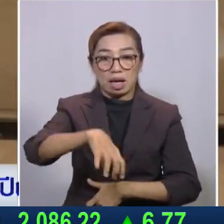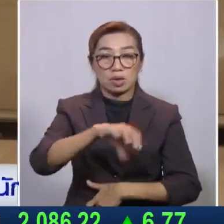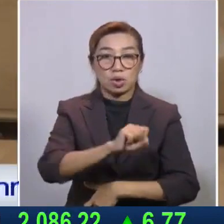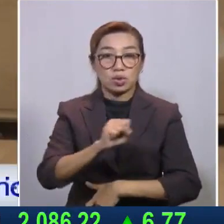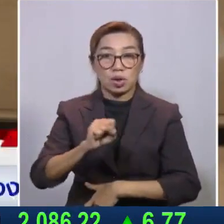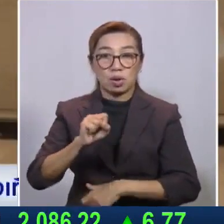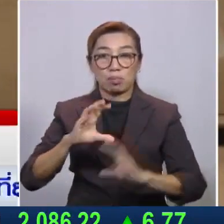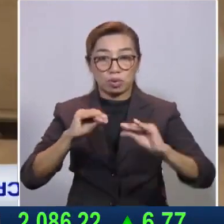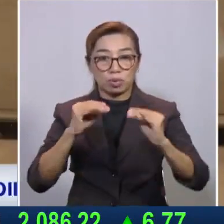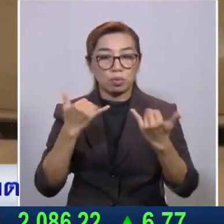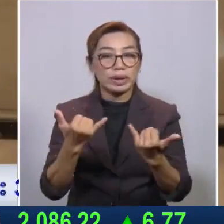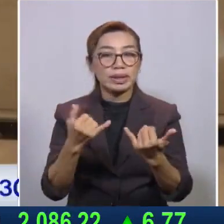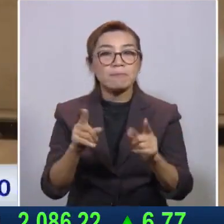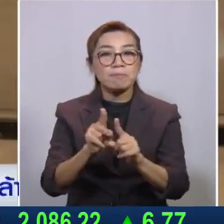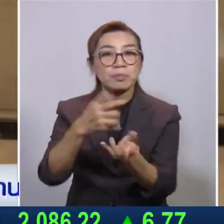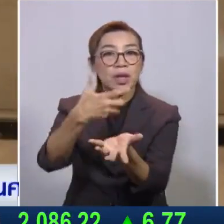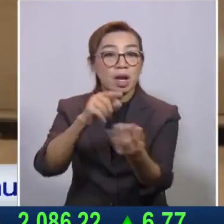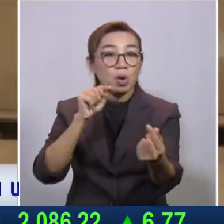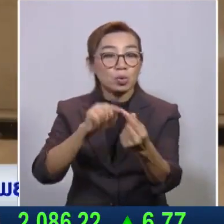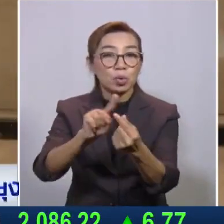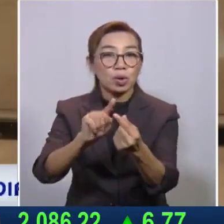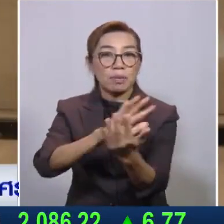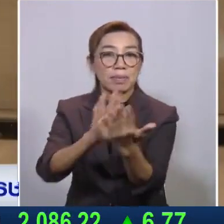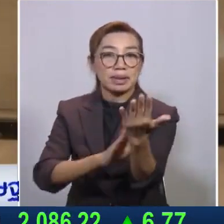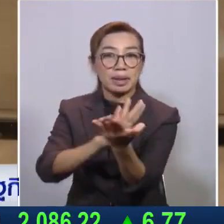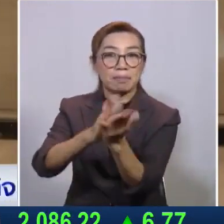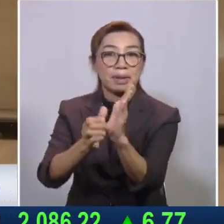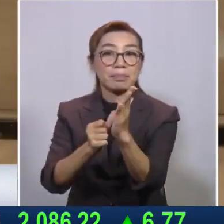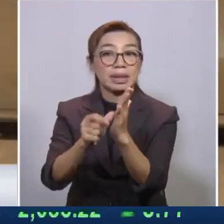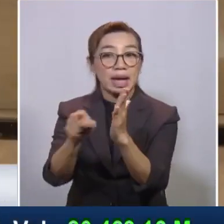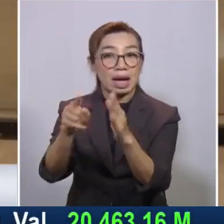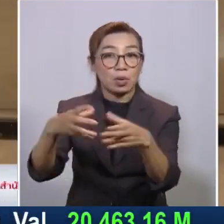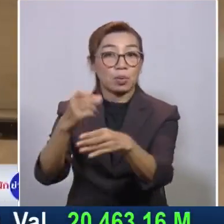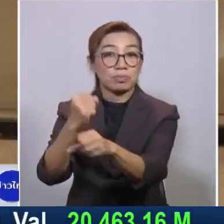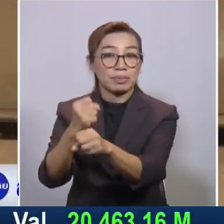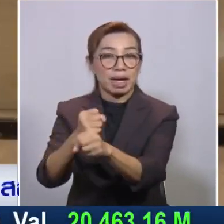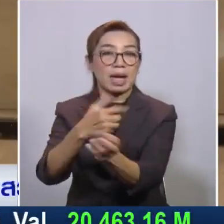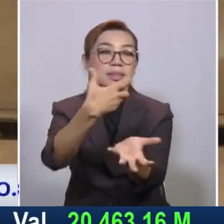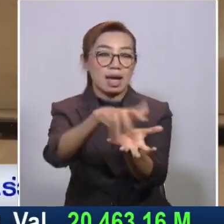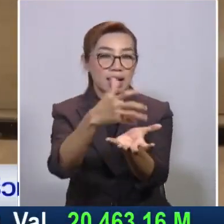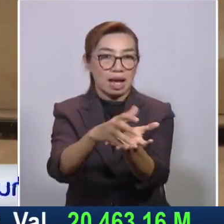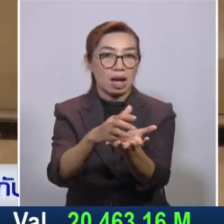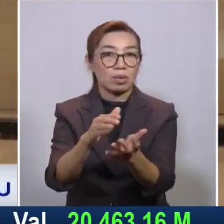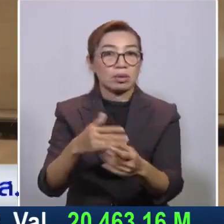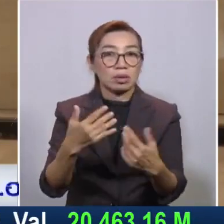ค่ะเป็นการรายงานเรื่องของการปฏิรูปประเทศนะคะแล้วก็เป็นที่สังเกตค่ะว่าร